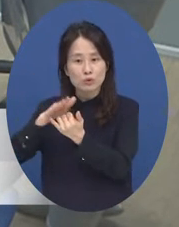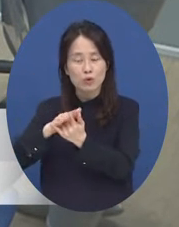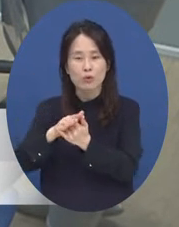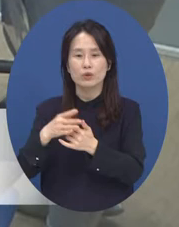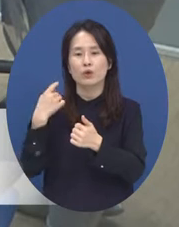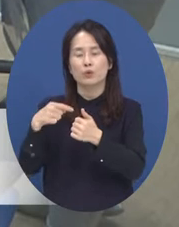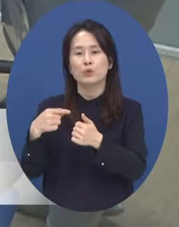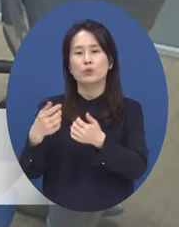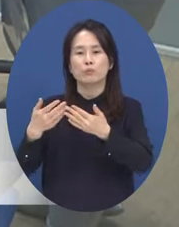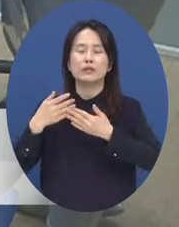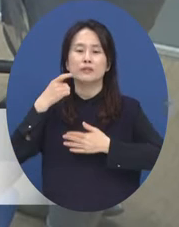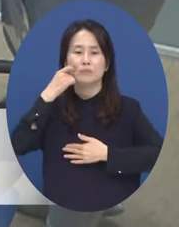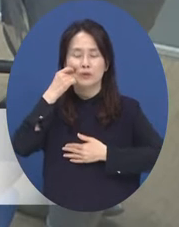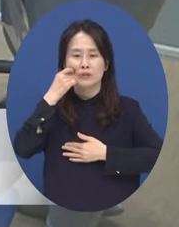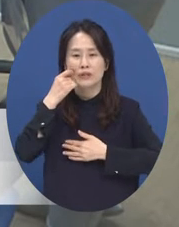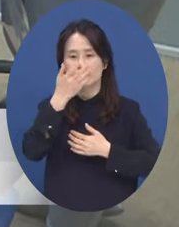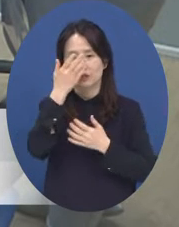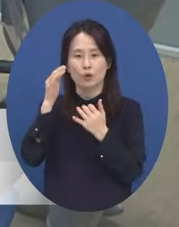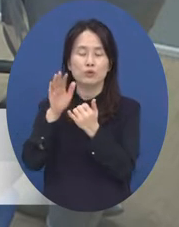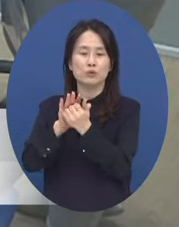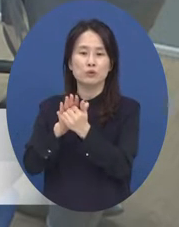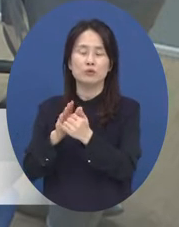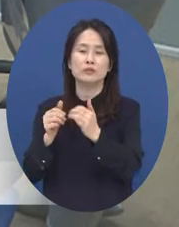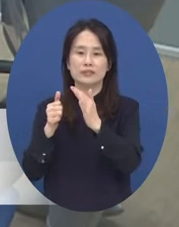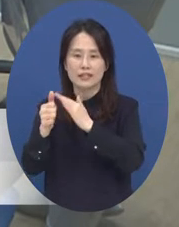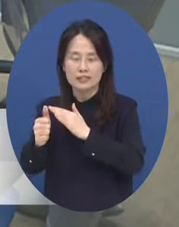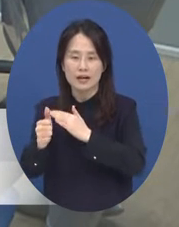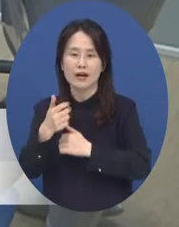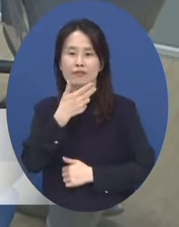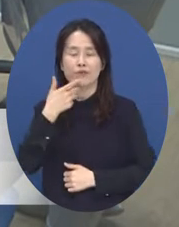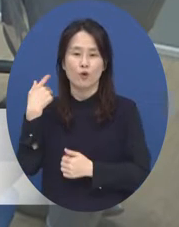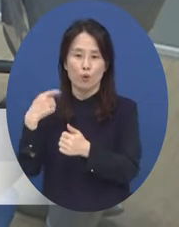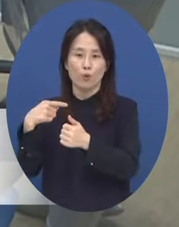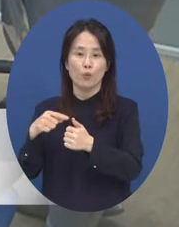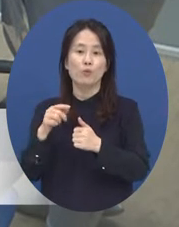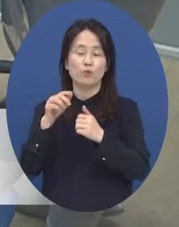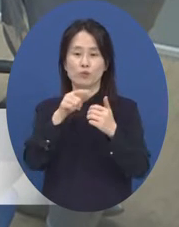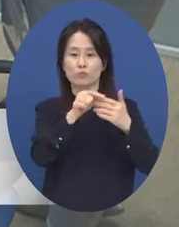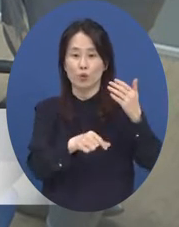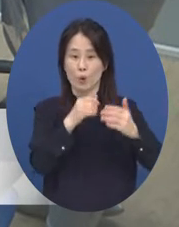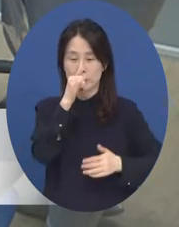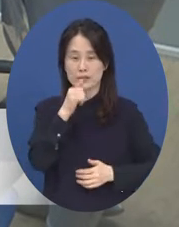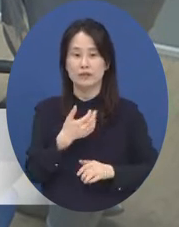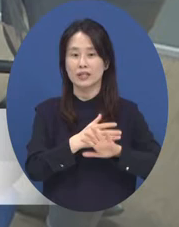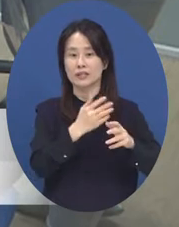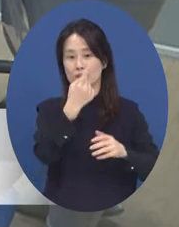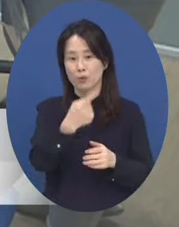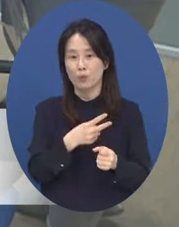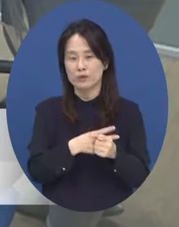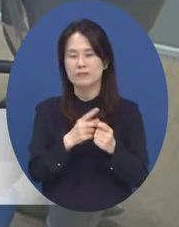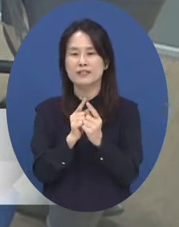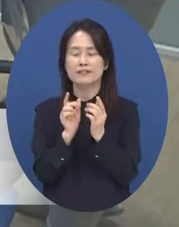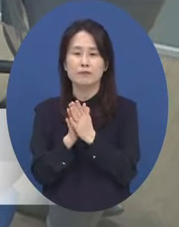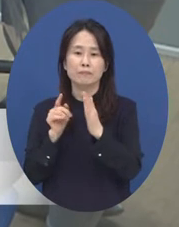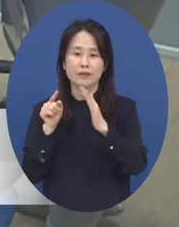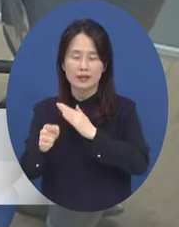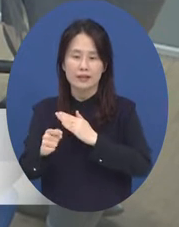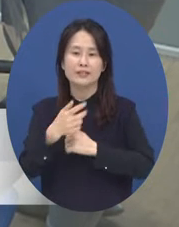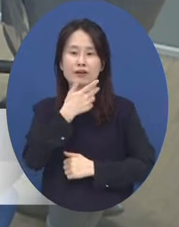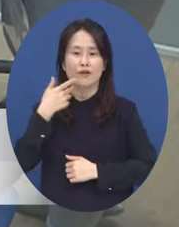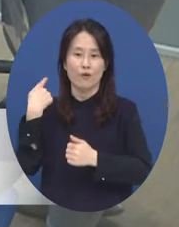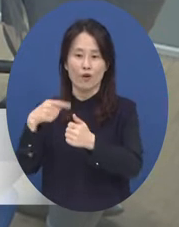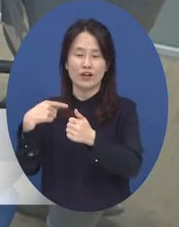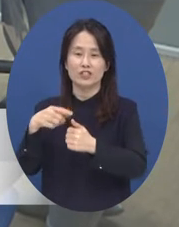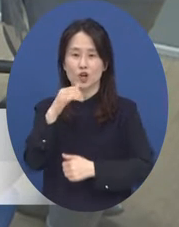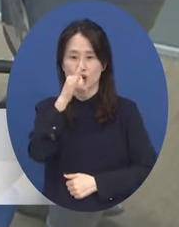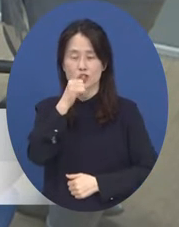사각지대에 놓인 청소년들을 찾아가는 영어 교육 프로그램이 있는데요. 원어민 강사가 직접 찾아가서 체험형 영어 수업을